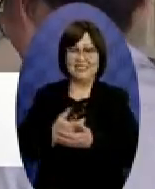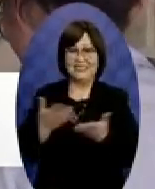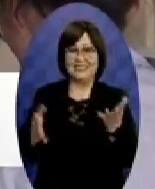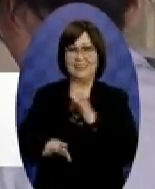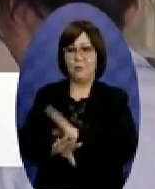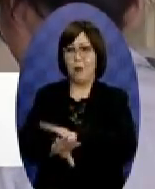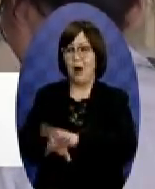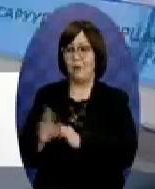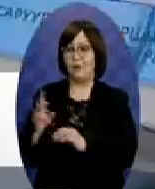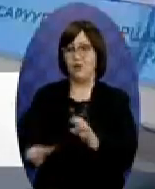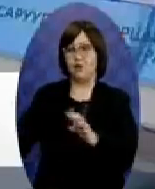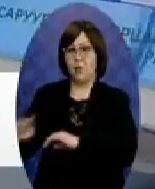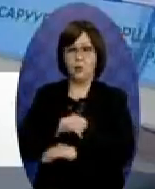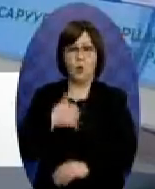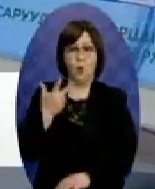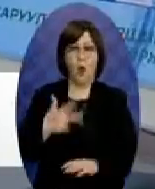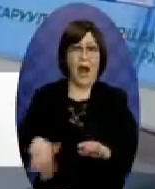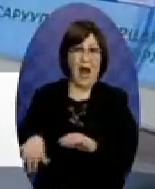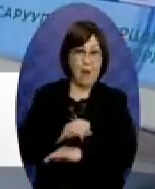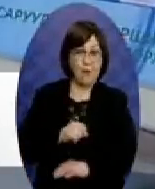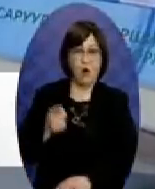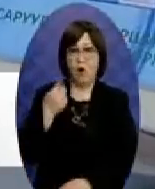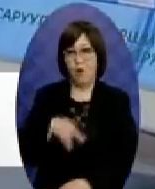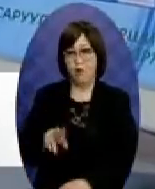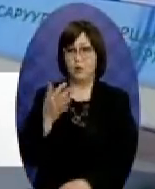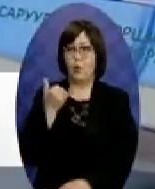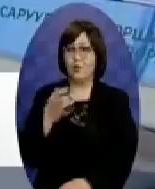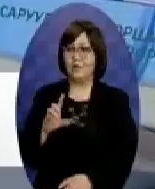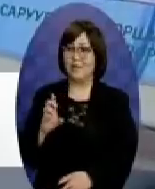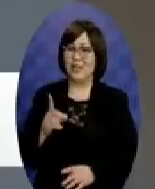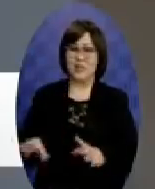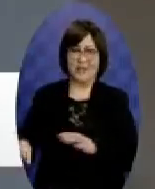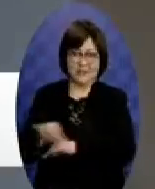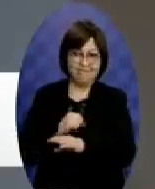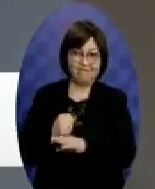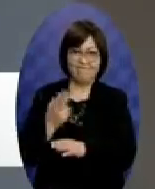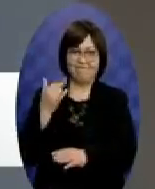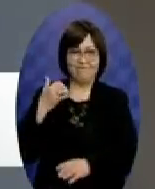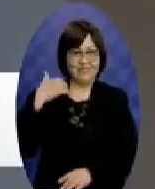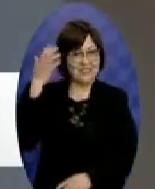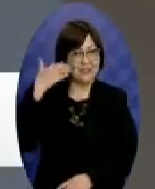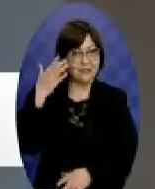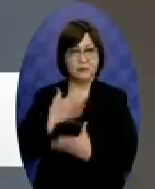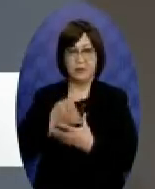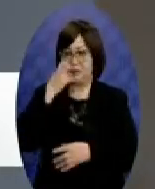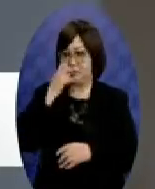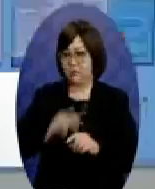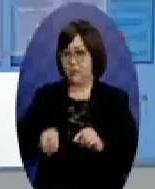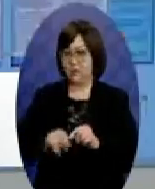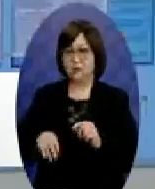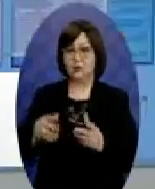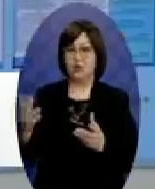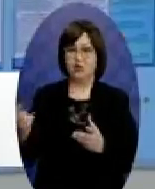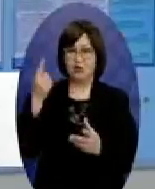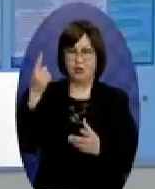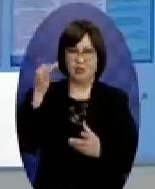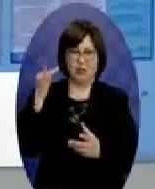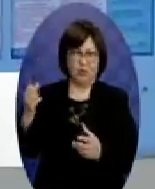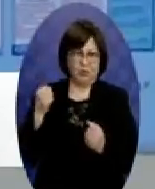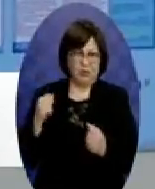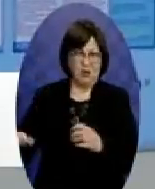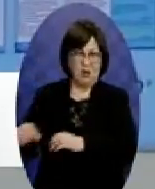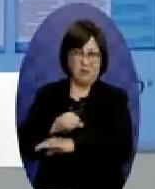бүсийн гурван аймаг дээр Хобд, Увс, Баяуул гэдэг орцны даралтын бас эрсдэл өндөртэй юм аймаг байгаа учраас харуулсан онд